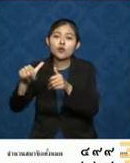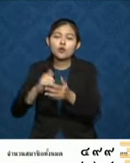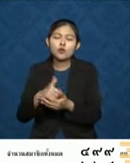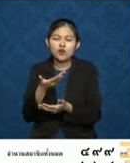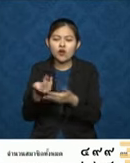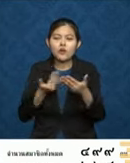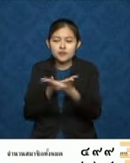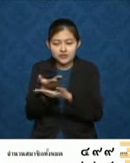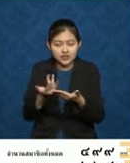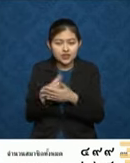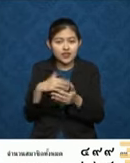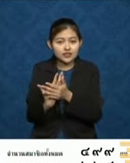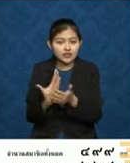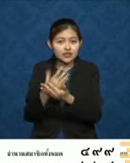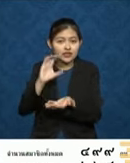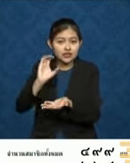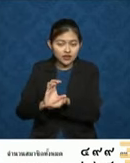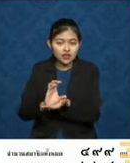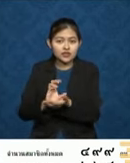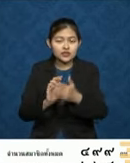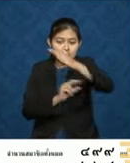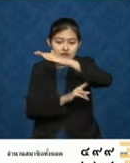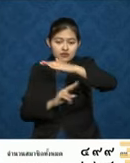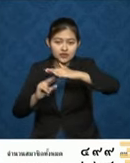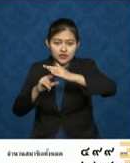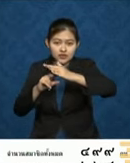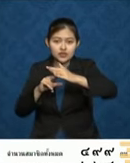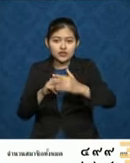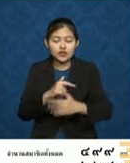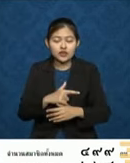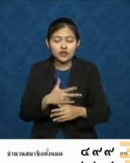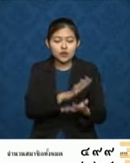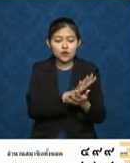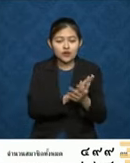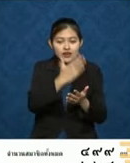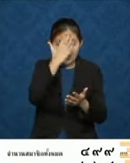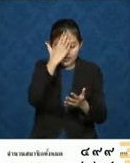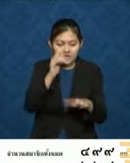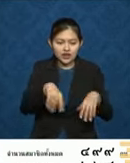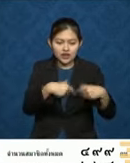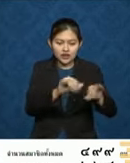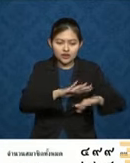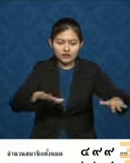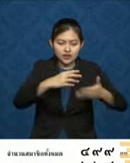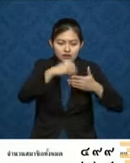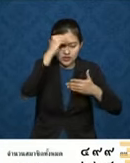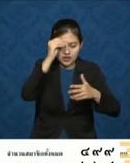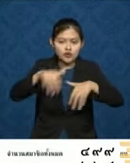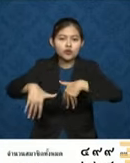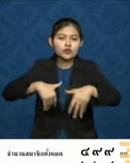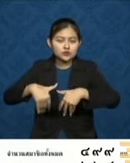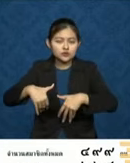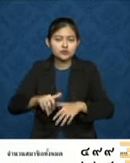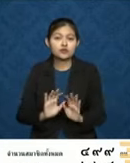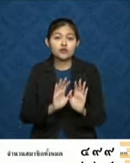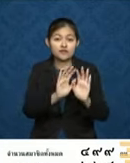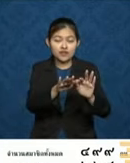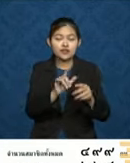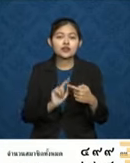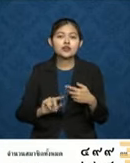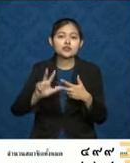พิจารณานะคะงบประมาณในการสร้างสะพานลอยบริเวณหน้าโรงเรียนเพื่อน้องๆนักเรียนนะคะแล้วก็ประชาชนชาวโนนไทยด้วยค่ะเรื่องที่